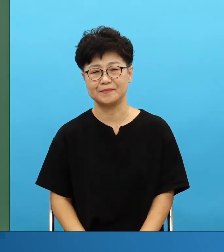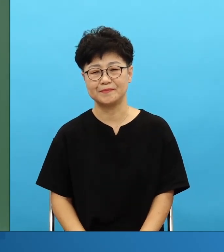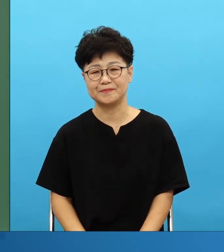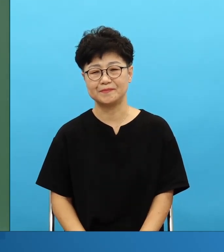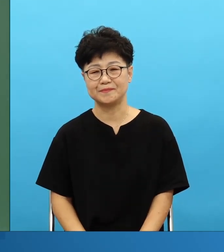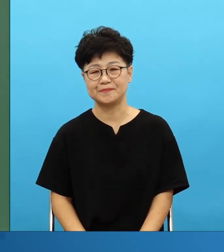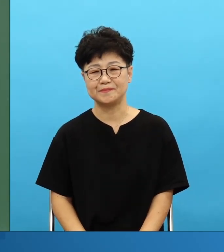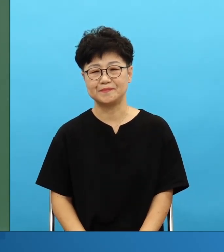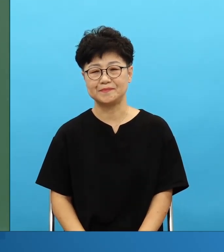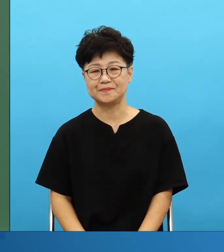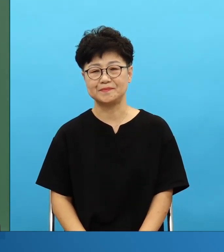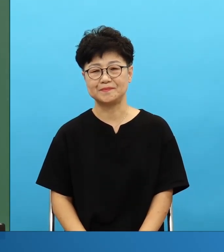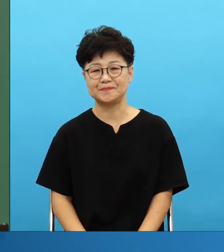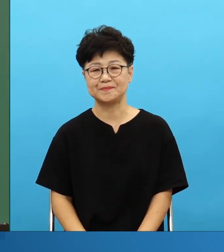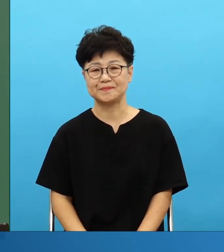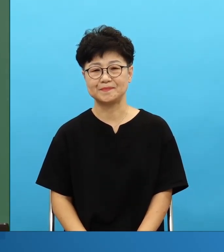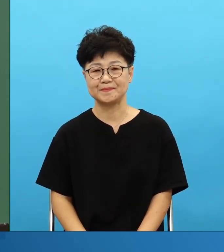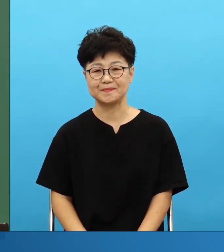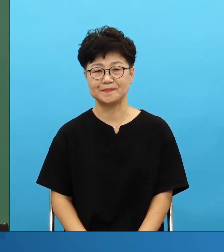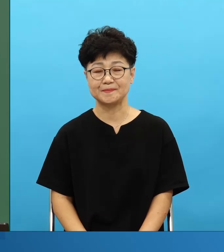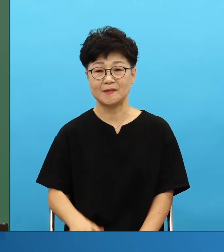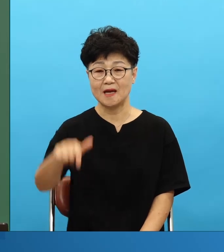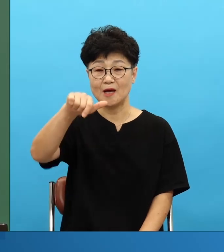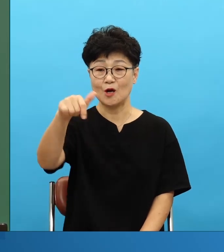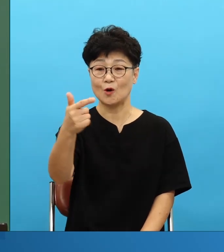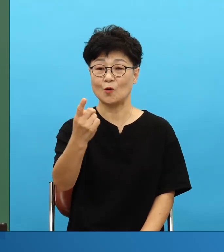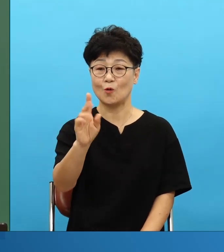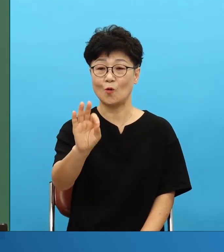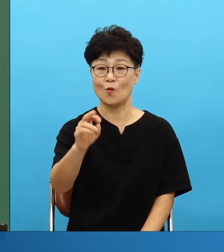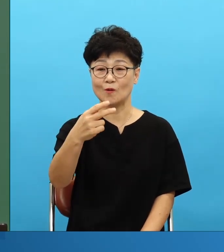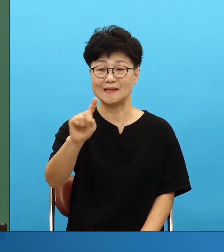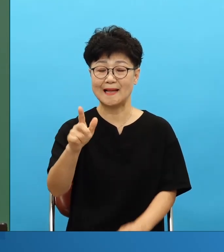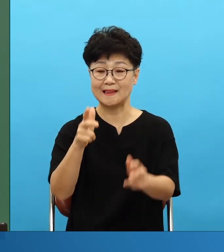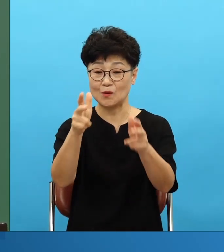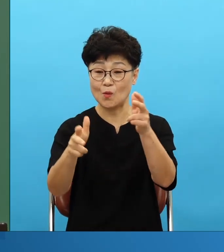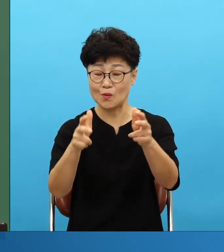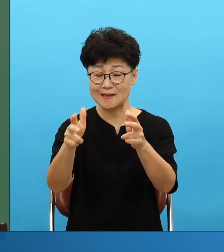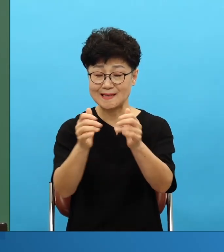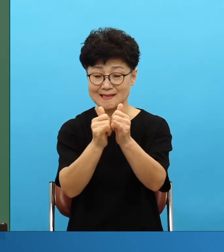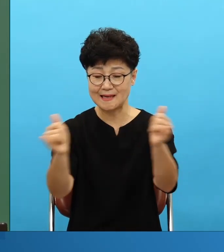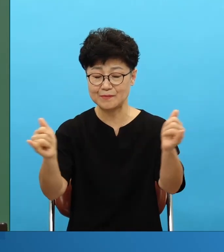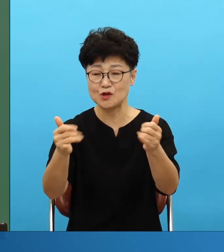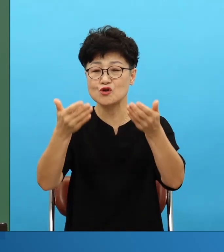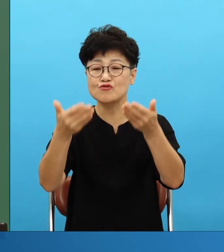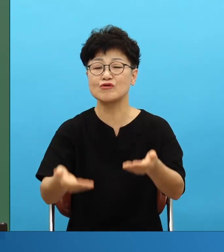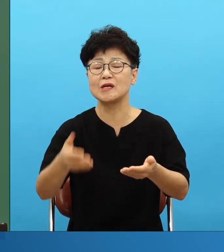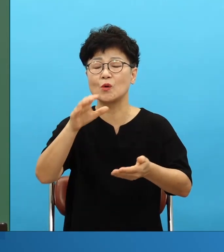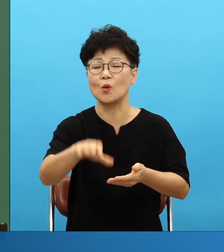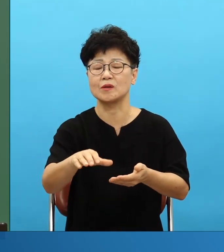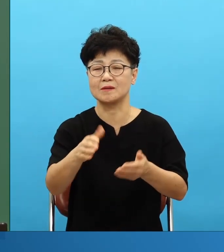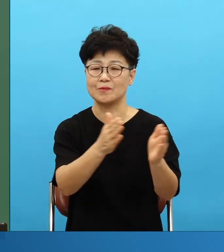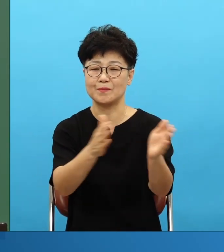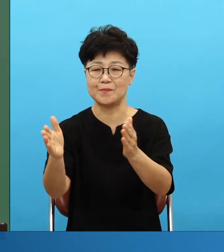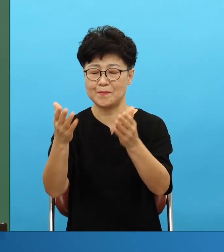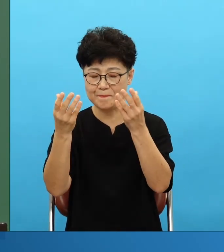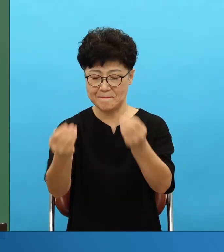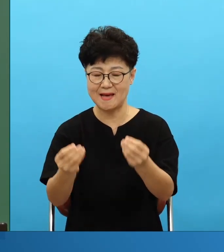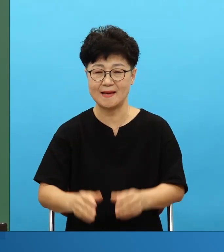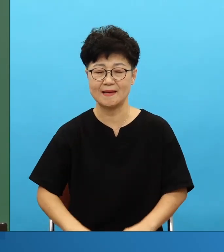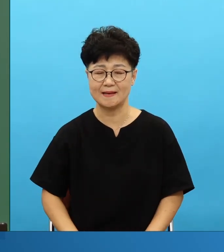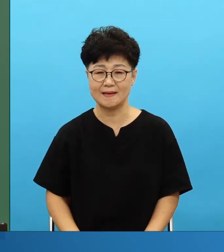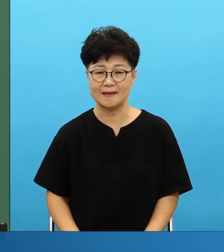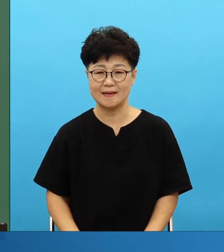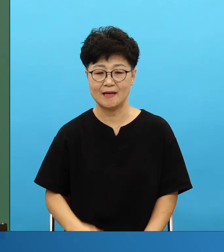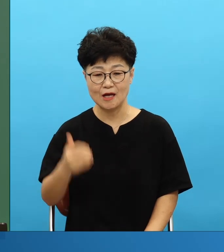사람들 쉴 수 있는 장소 준비됐죠. And so all these locations where these people from the factories would come and rest was completely 자, prepared. 누굴 보낼 거냐? Now, who will I send? 이제